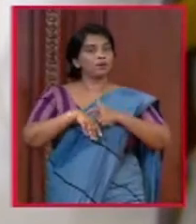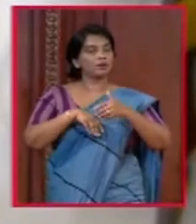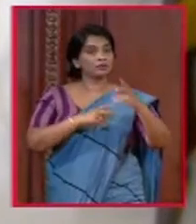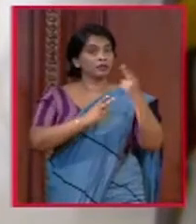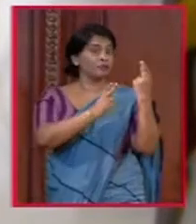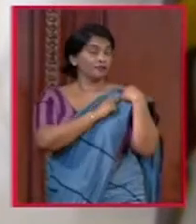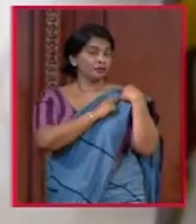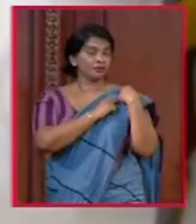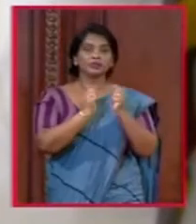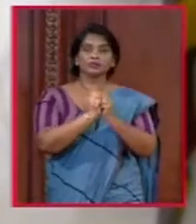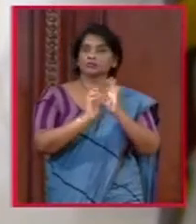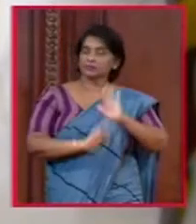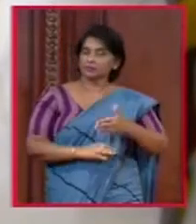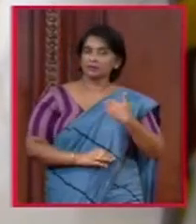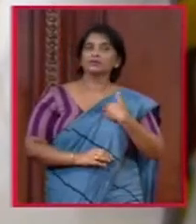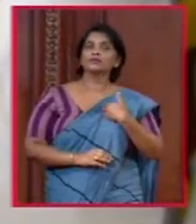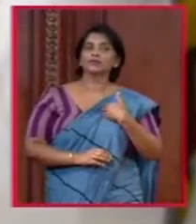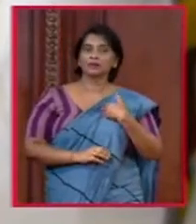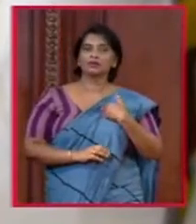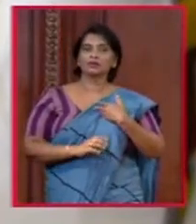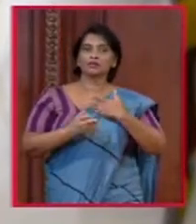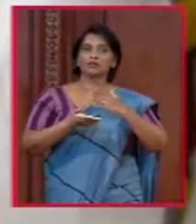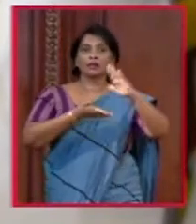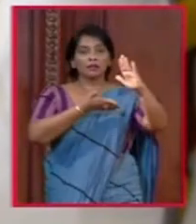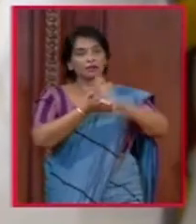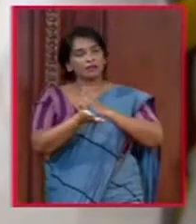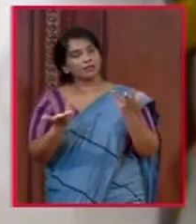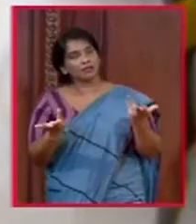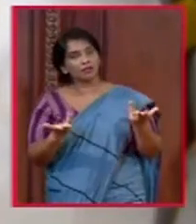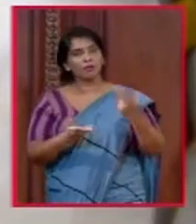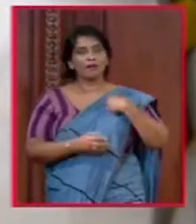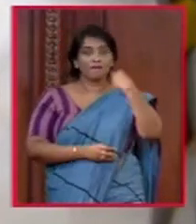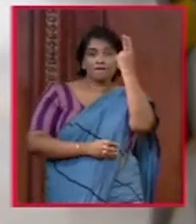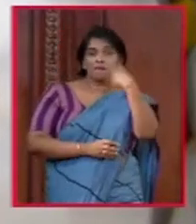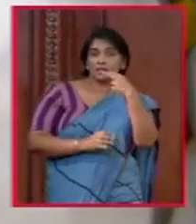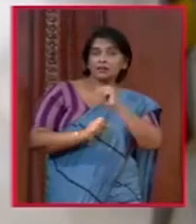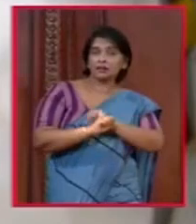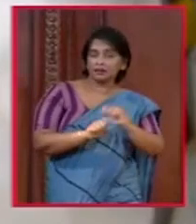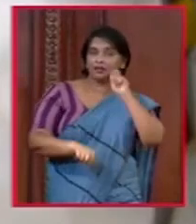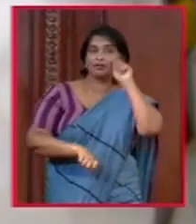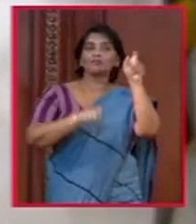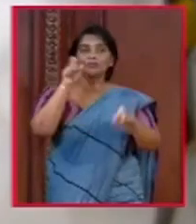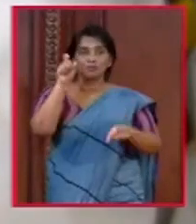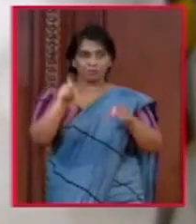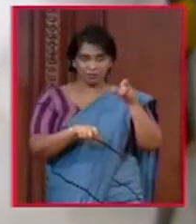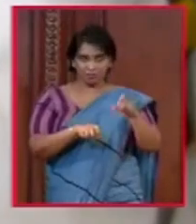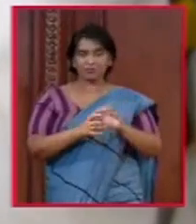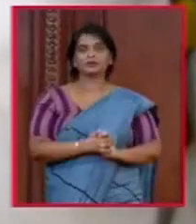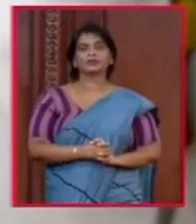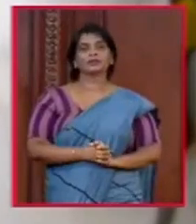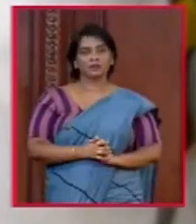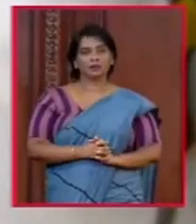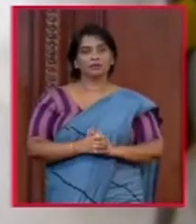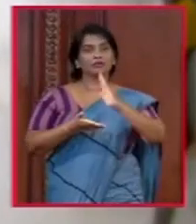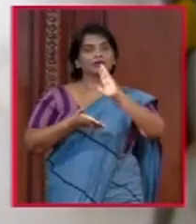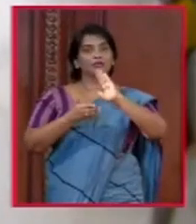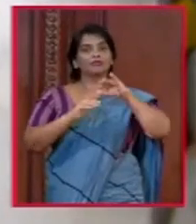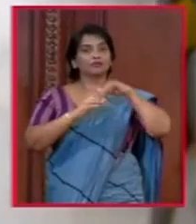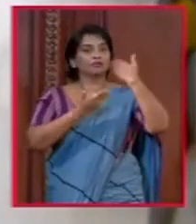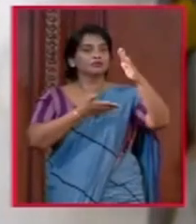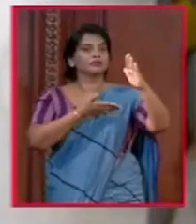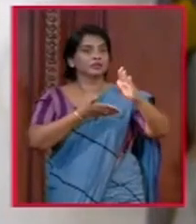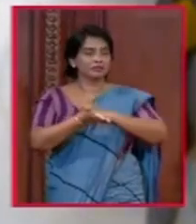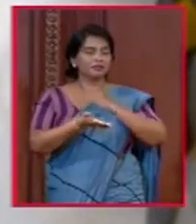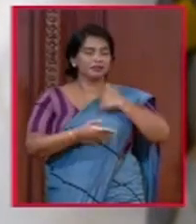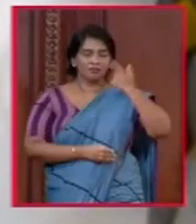මට පැවරී තිබෙන කාර්යය තමයි අපට සහය නොදුන් අපි විශ්වාස නොකරන පුරවැසියන්ද සහය ලැබෙද්දීම